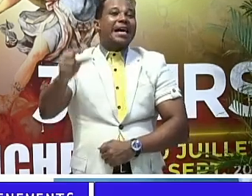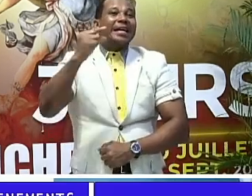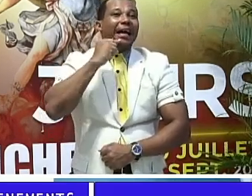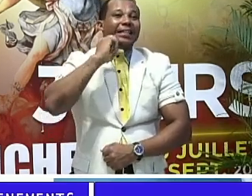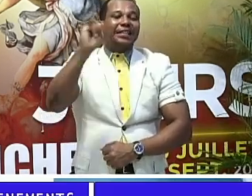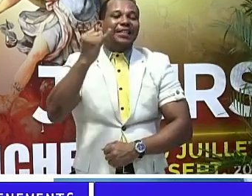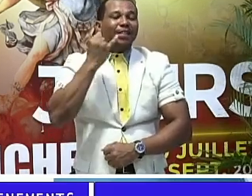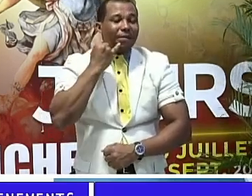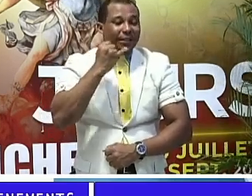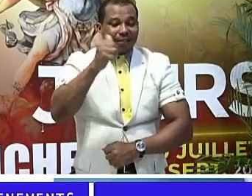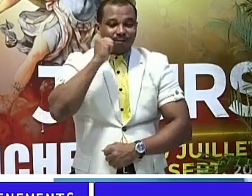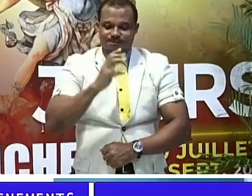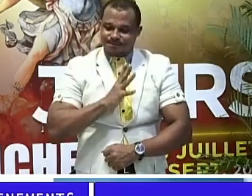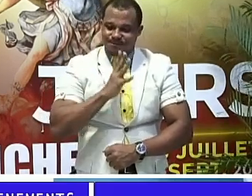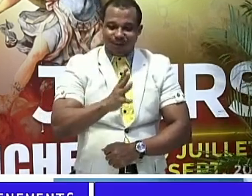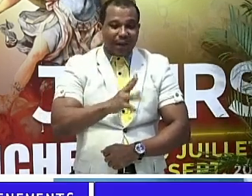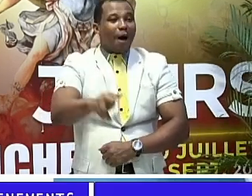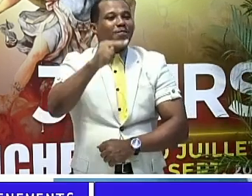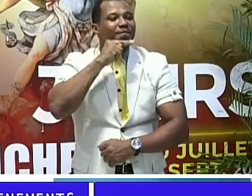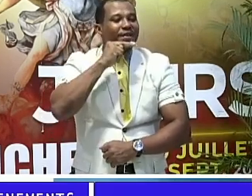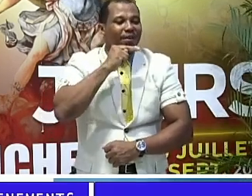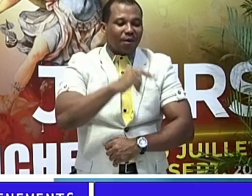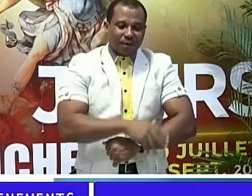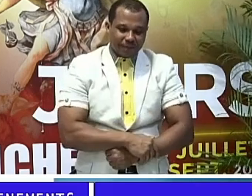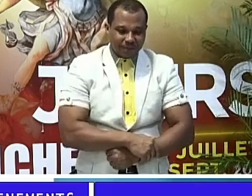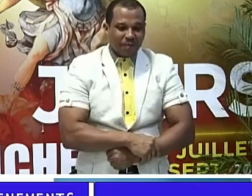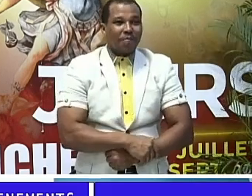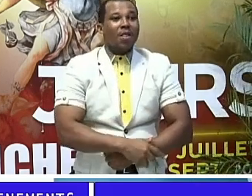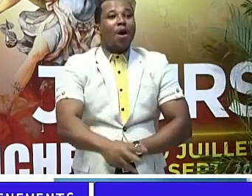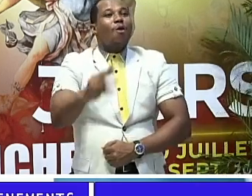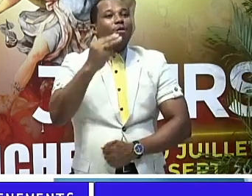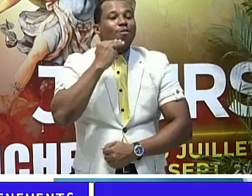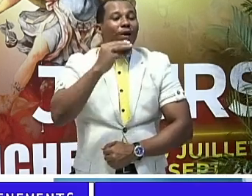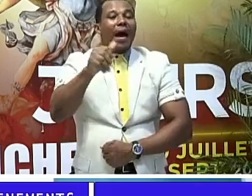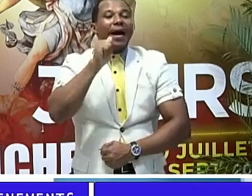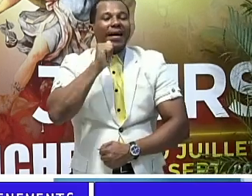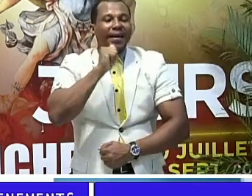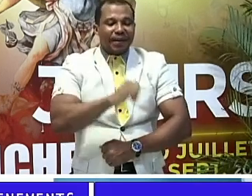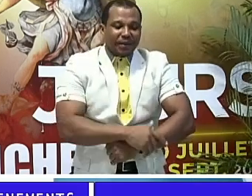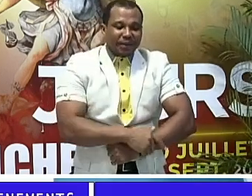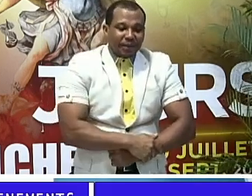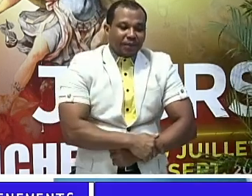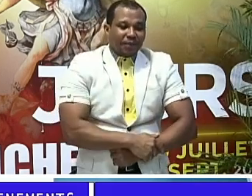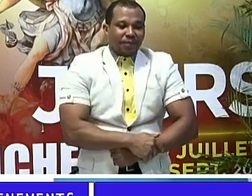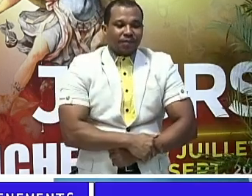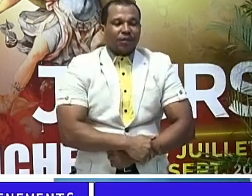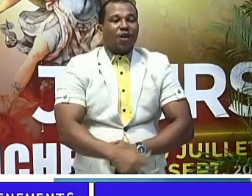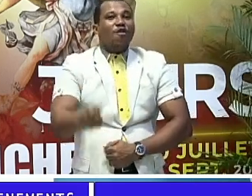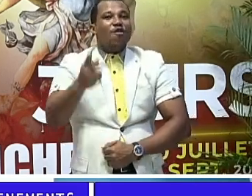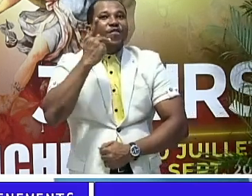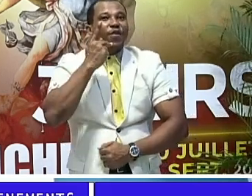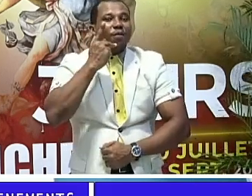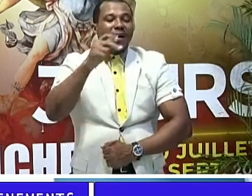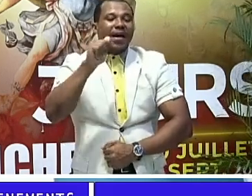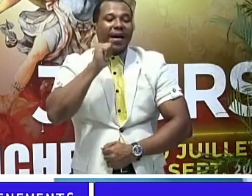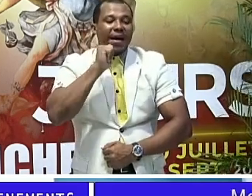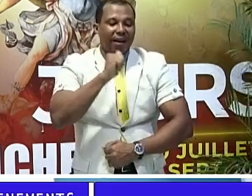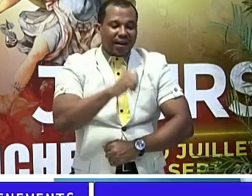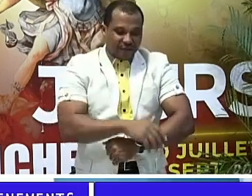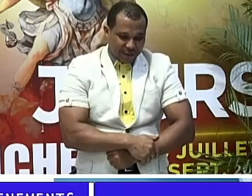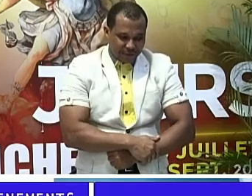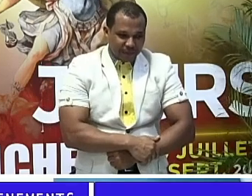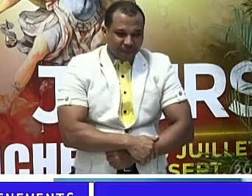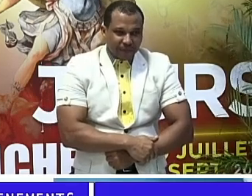Madame Nicole Pellissier, Mona Henri Valbrun, Philomène Alfred,